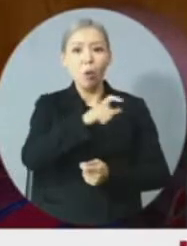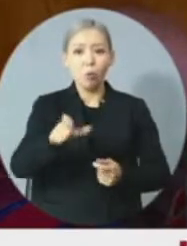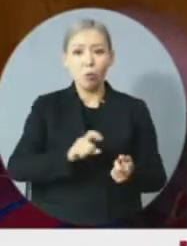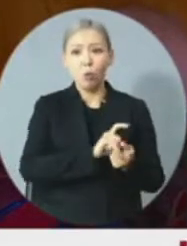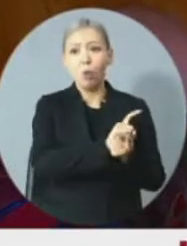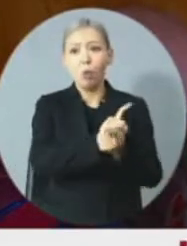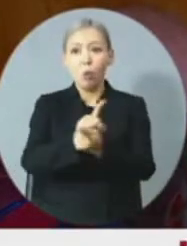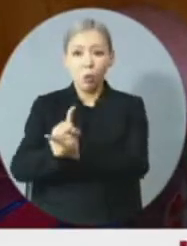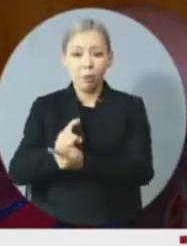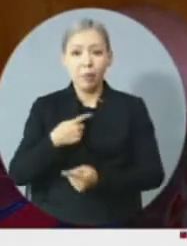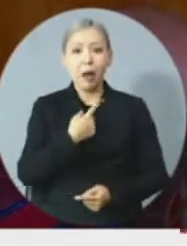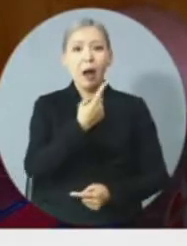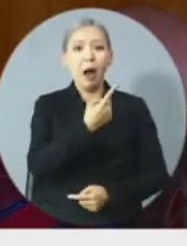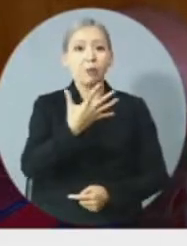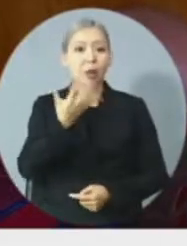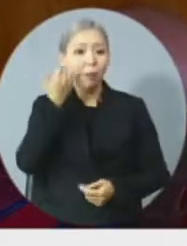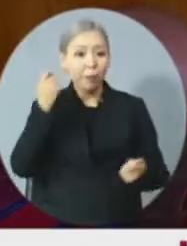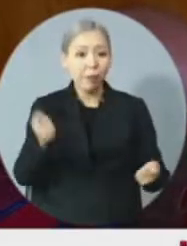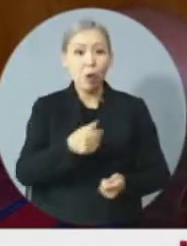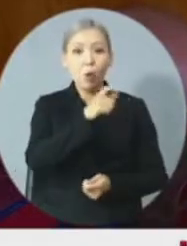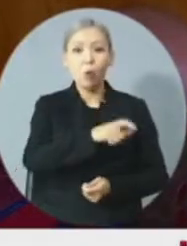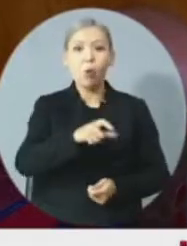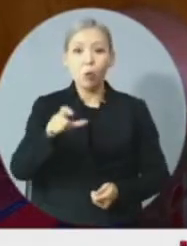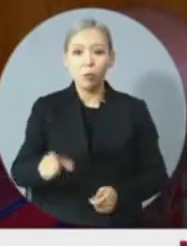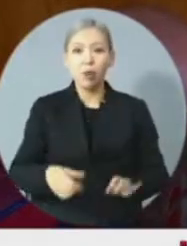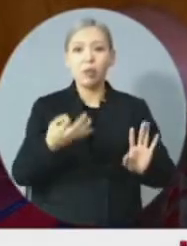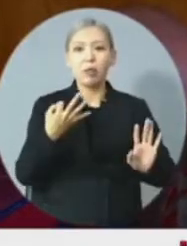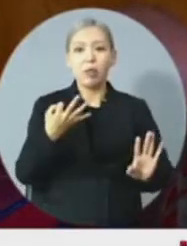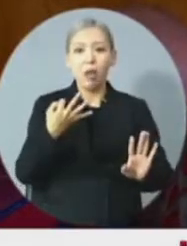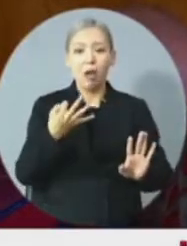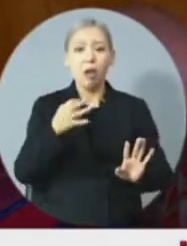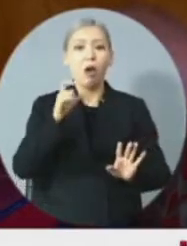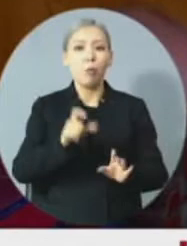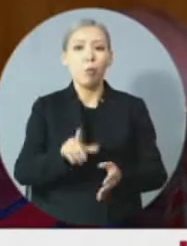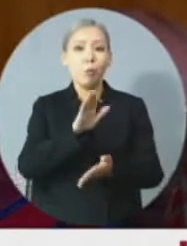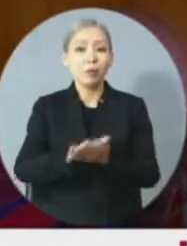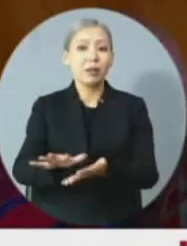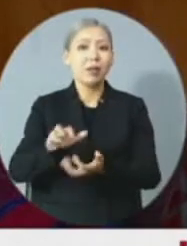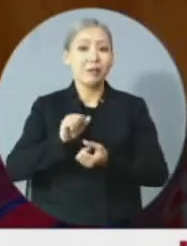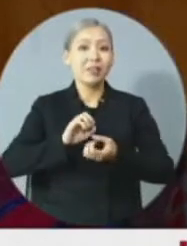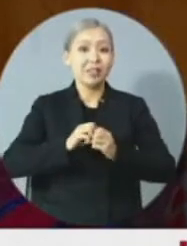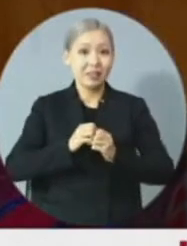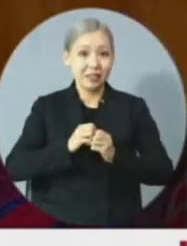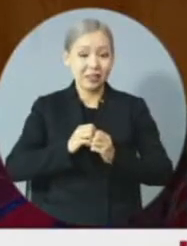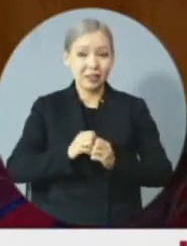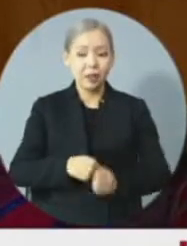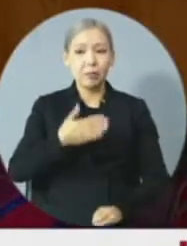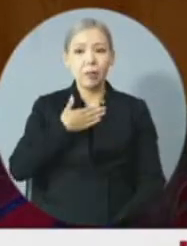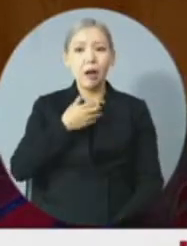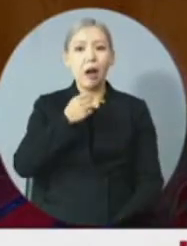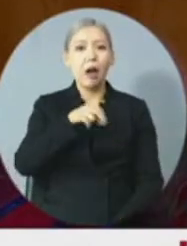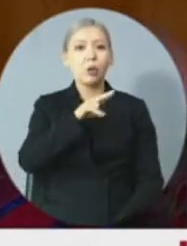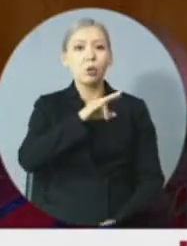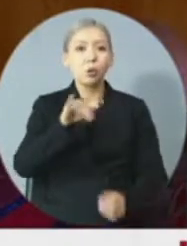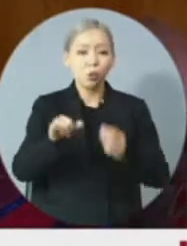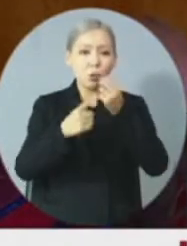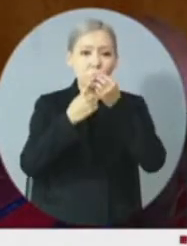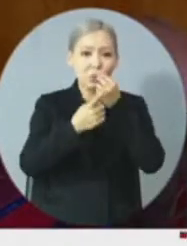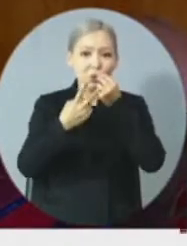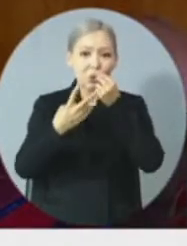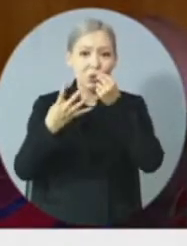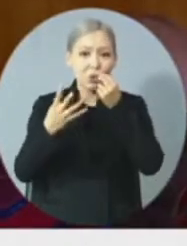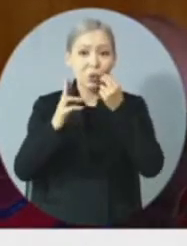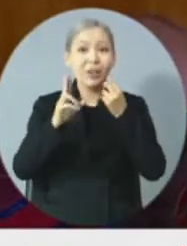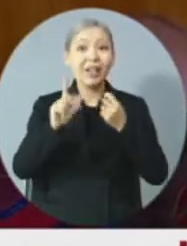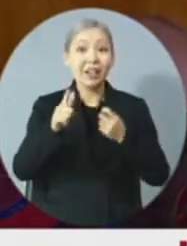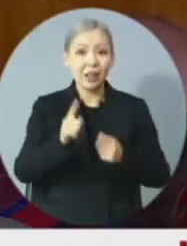уулзаад би өчтөр 15 малчтай 8 хөлтэй хийлээ. Тэгэхэд би Апоны 124 хилтэй